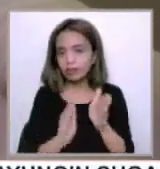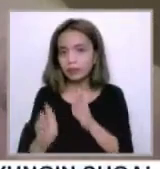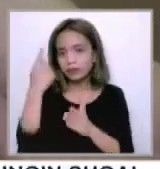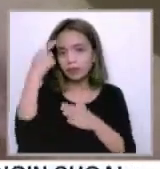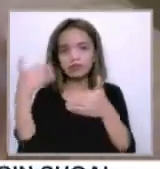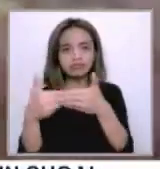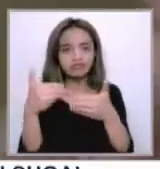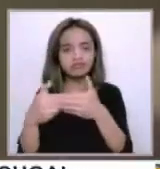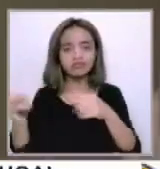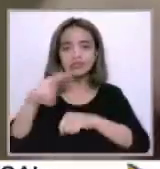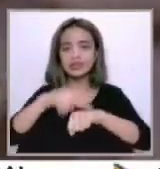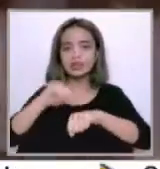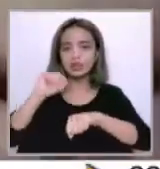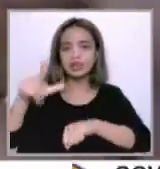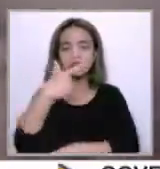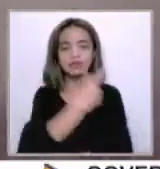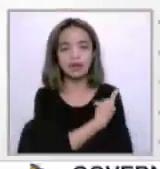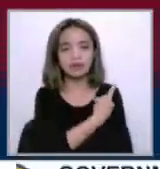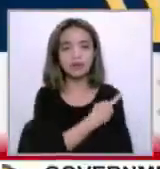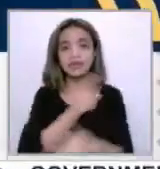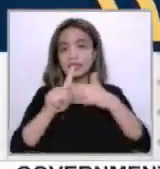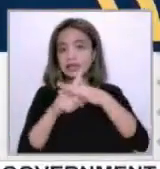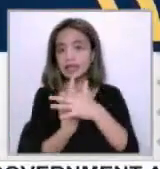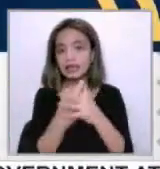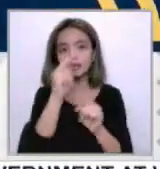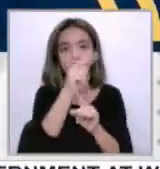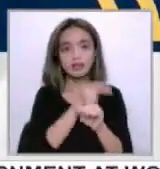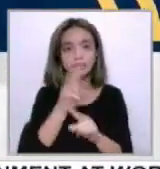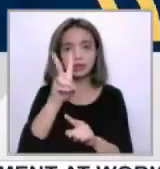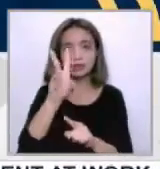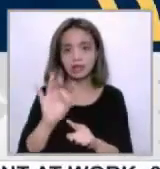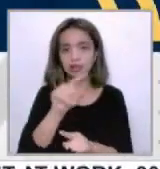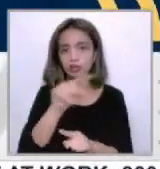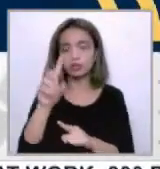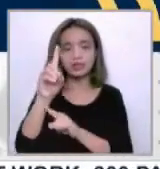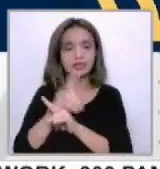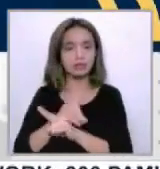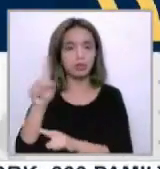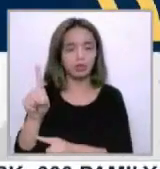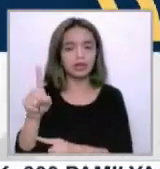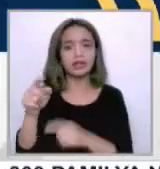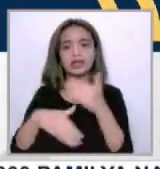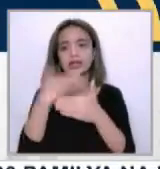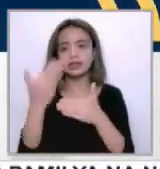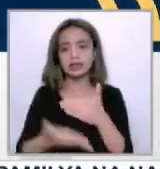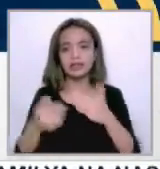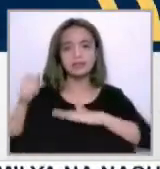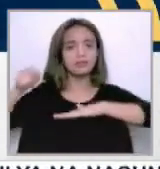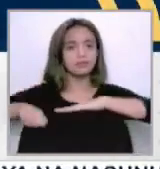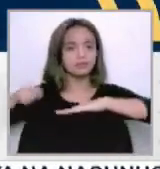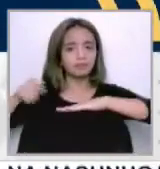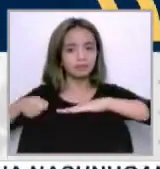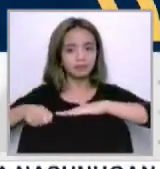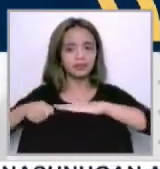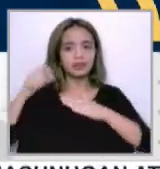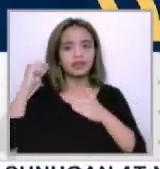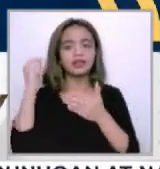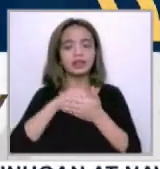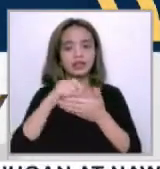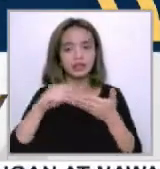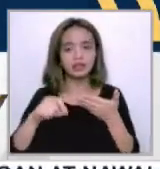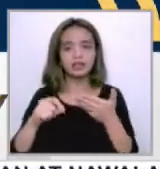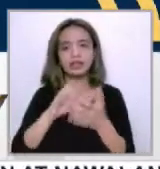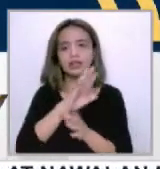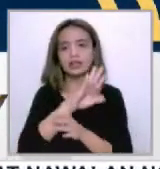Vaccination Days mula November 29 hanggang December 1. Kaugnay niyan, umapela si Justice Secretary Minardo Guevara sa National Task Force na isama